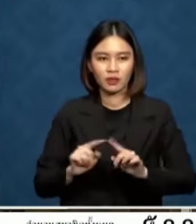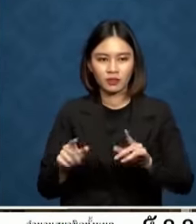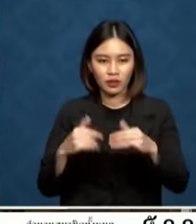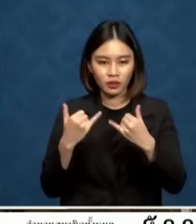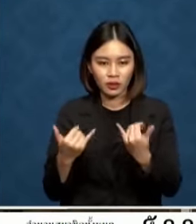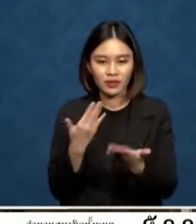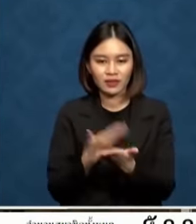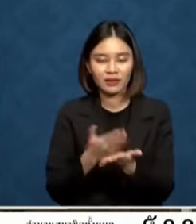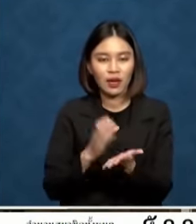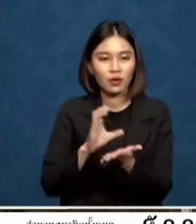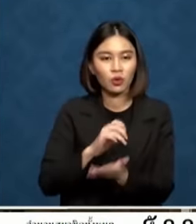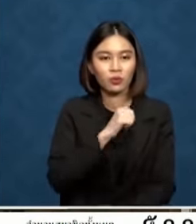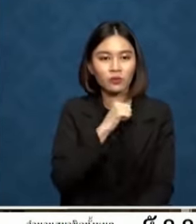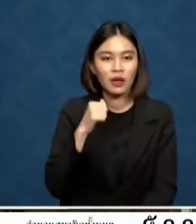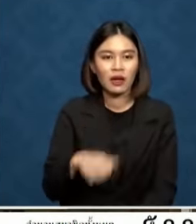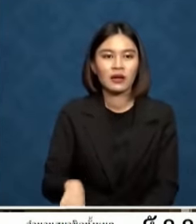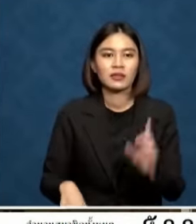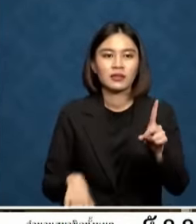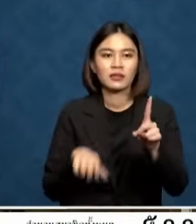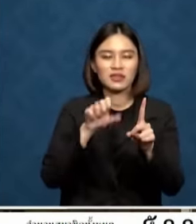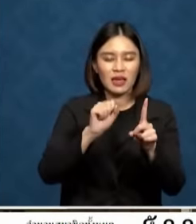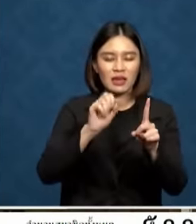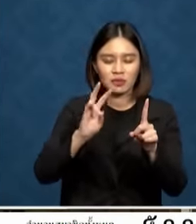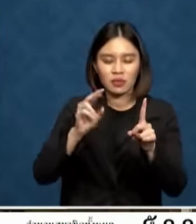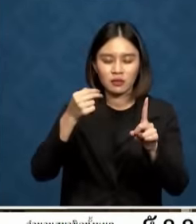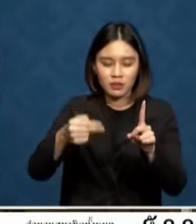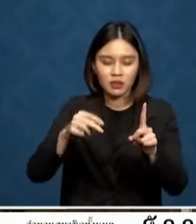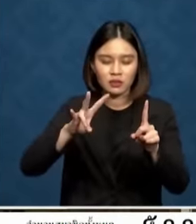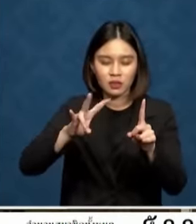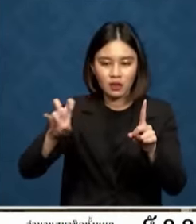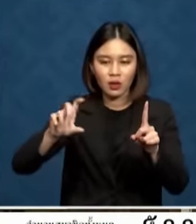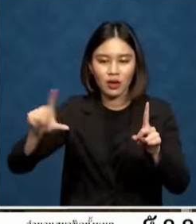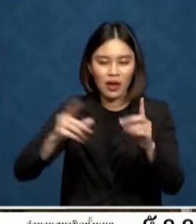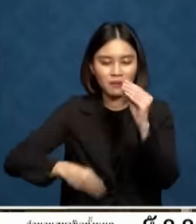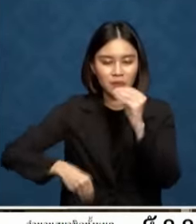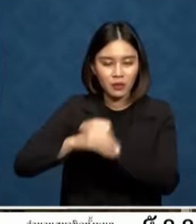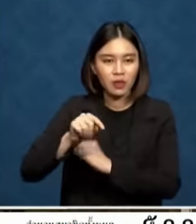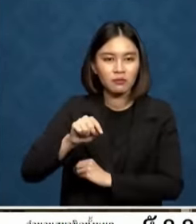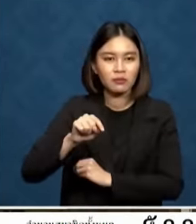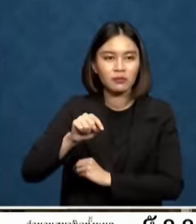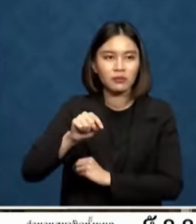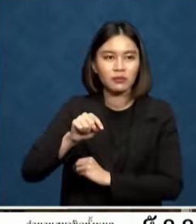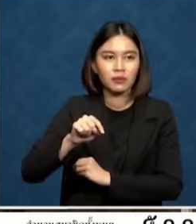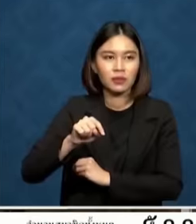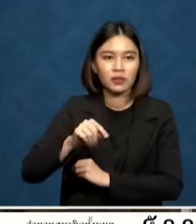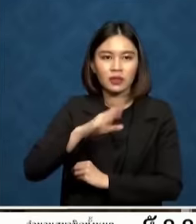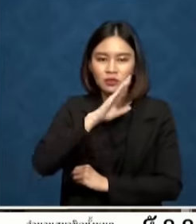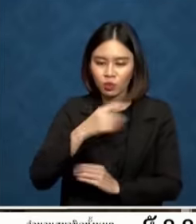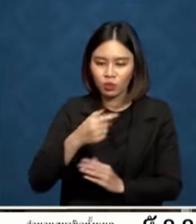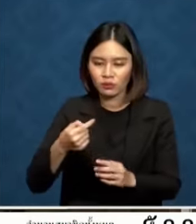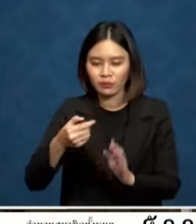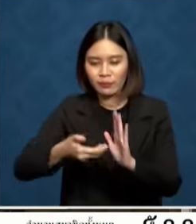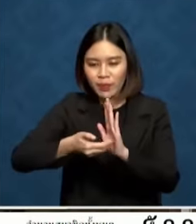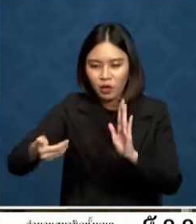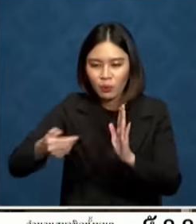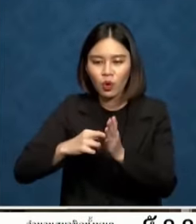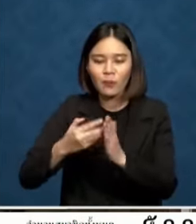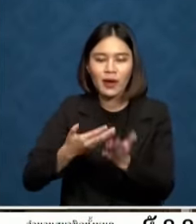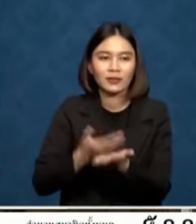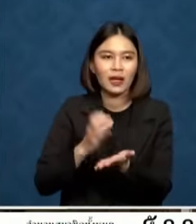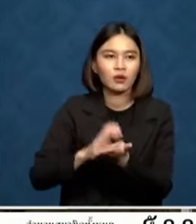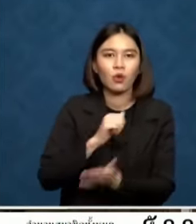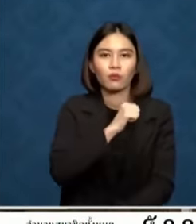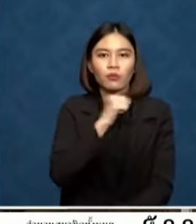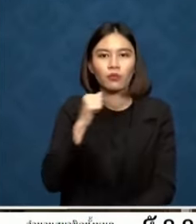ขาดดุล17, 7700ล้านบาทเพิ่มขึ้นมาเพราะฉะนั้นเอาไปลบก็ยังขาดดุลเพิ่มกว่าปีที่